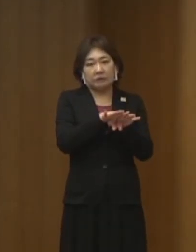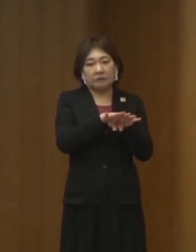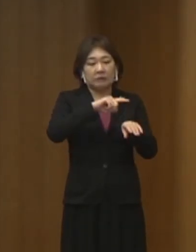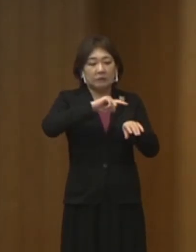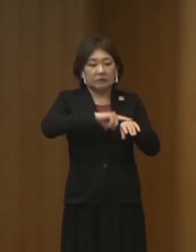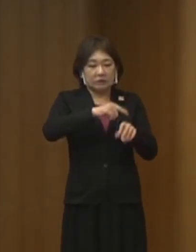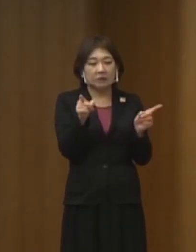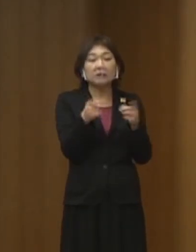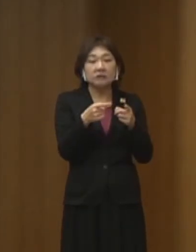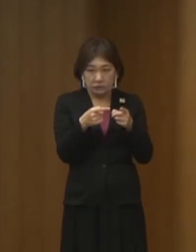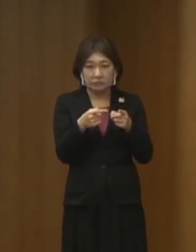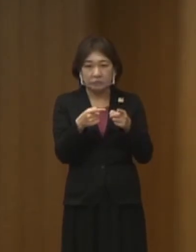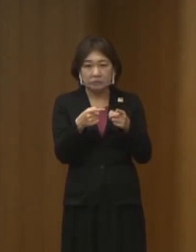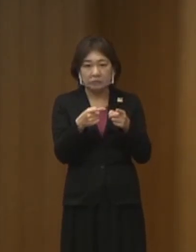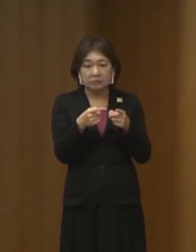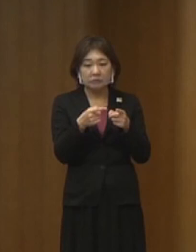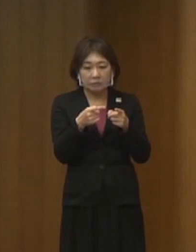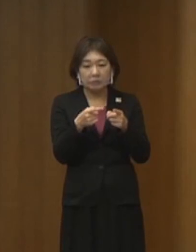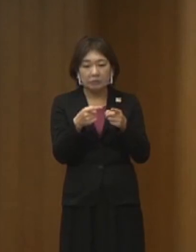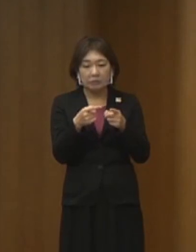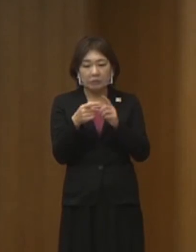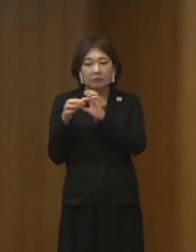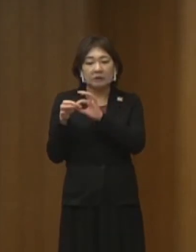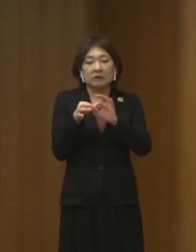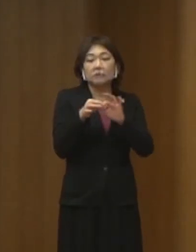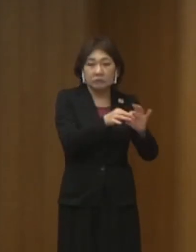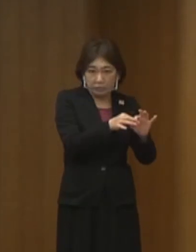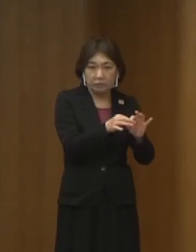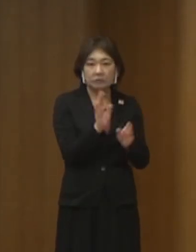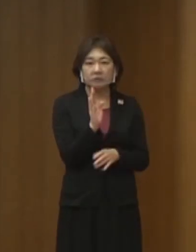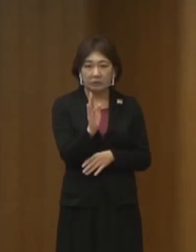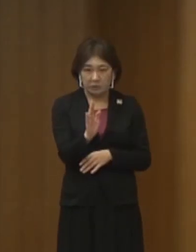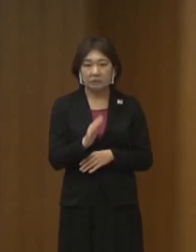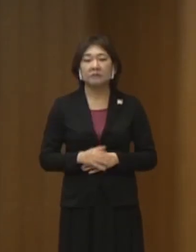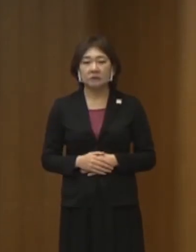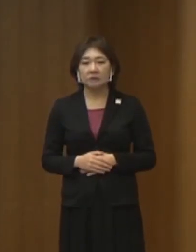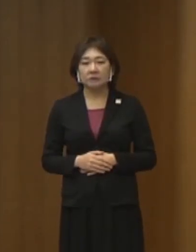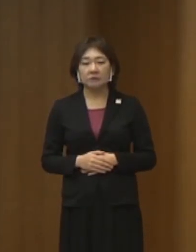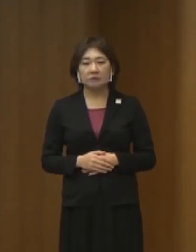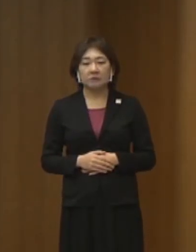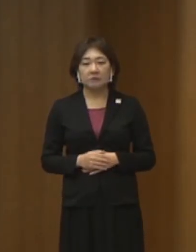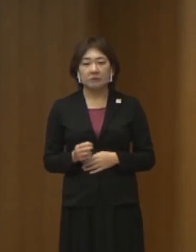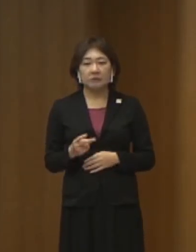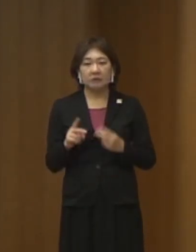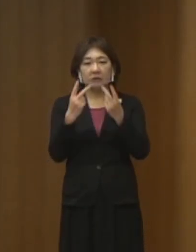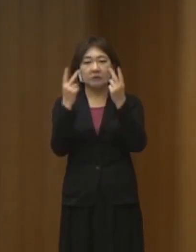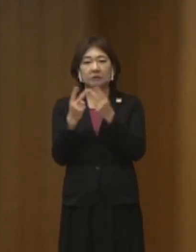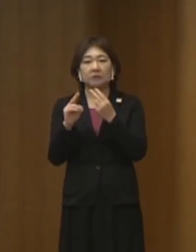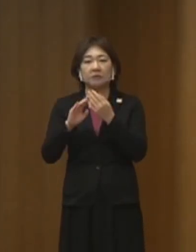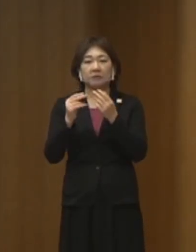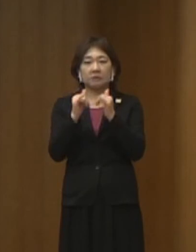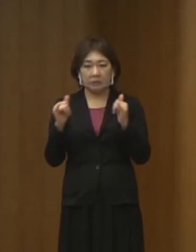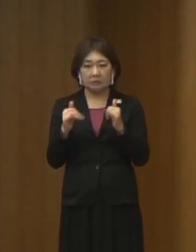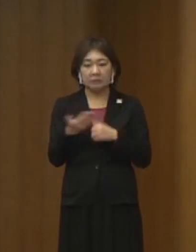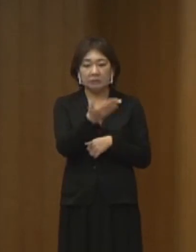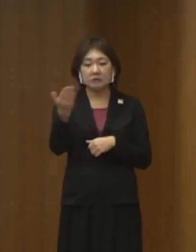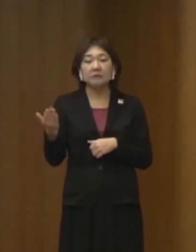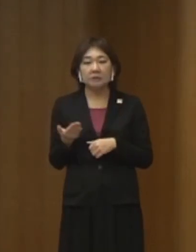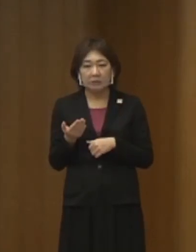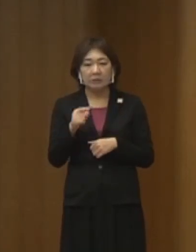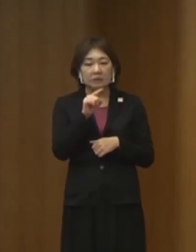の措置について継続ということでお願いをするわけでございます。また道民の皆様にはそうした施設